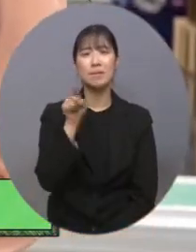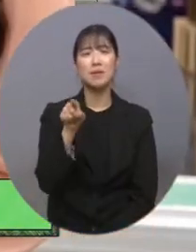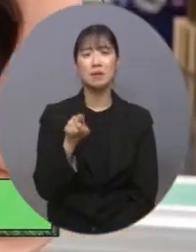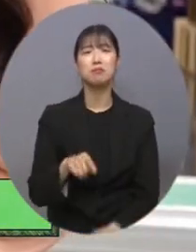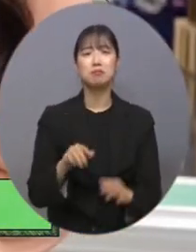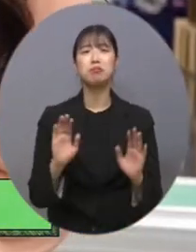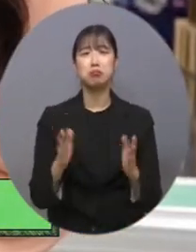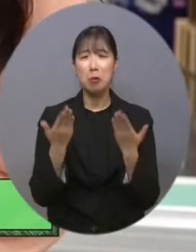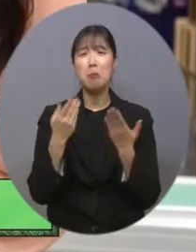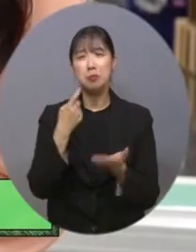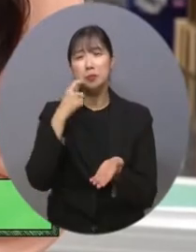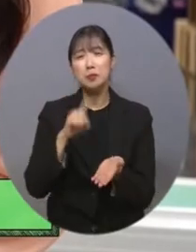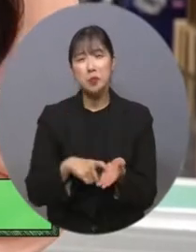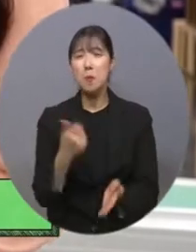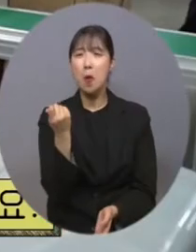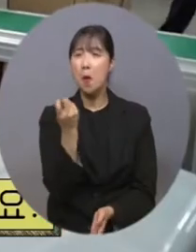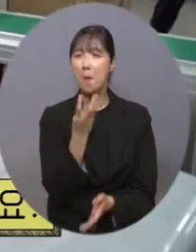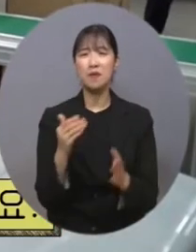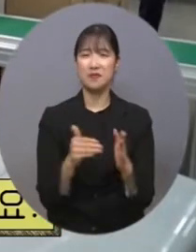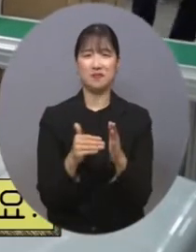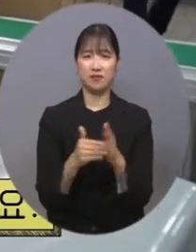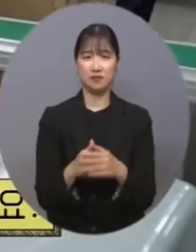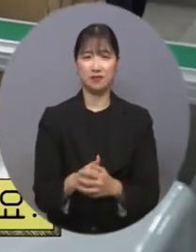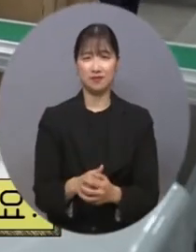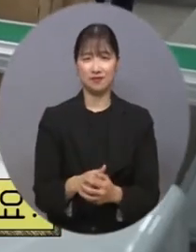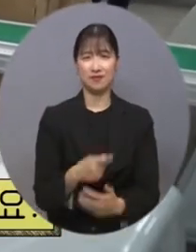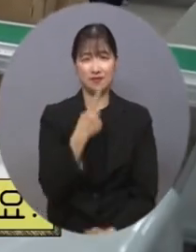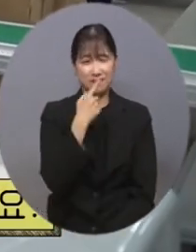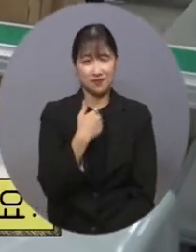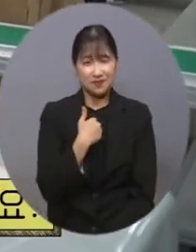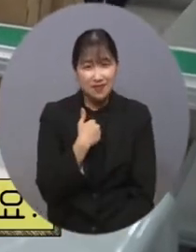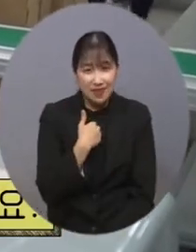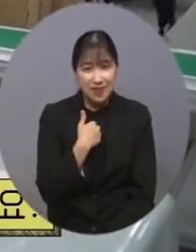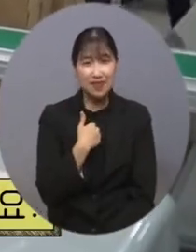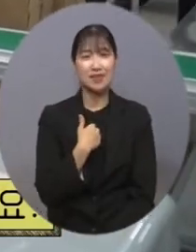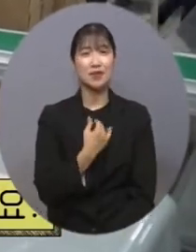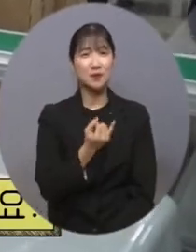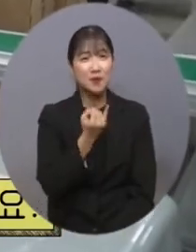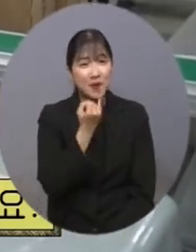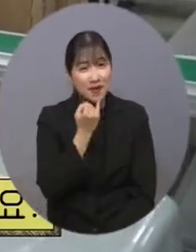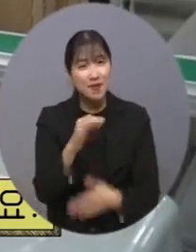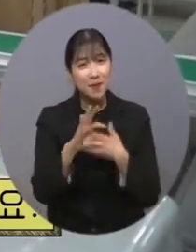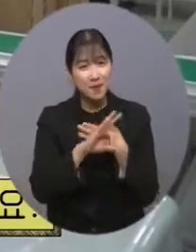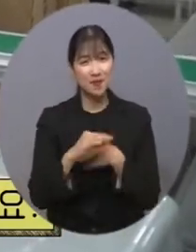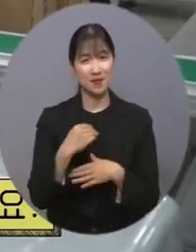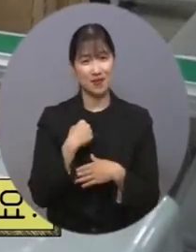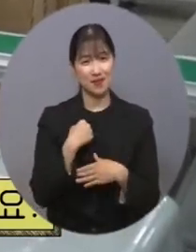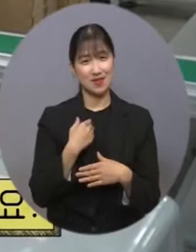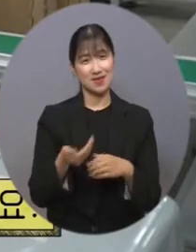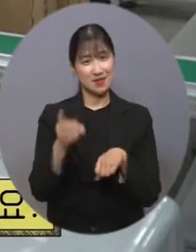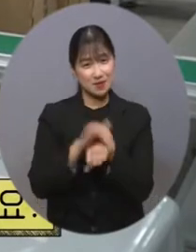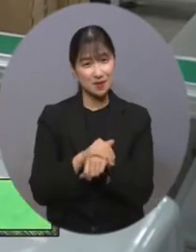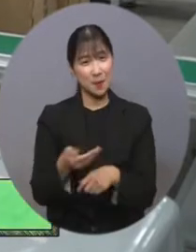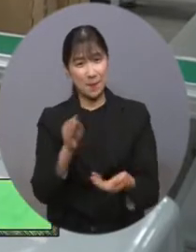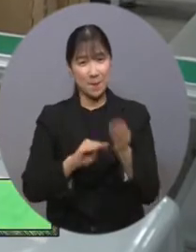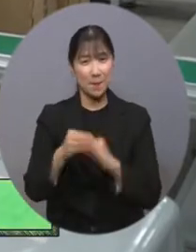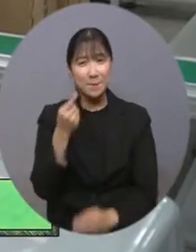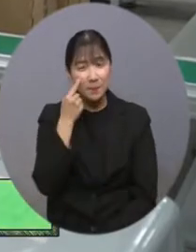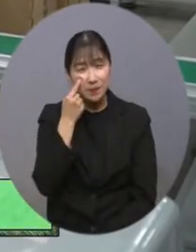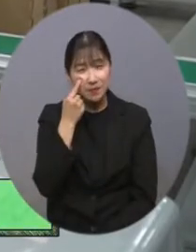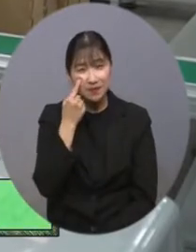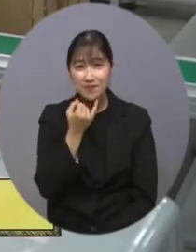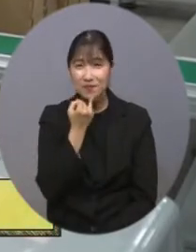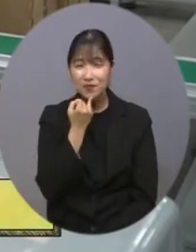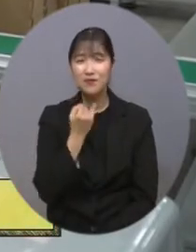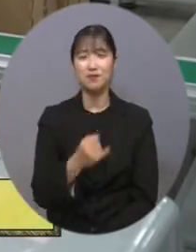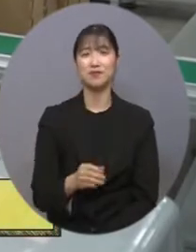가볍게 명령이 사실. 어, 그러면 제가 혹시 괜찮으시다면 예, 예. 한번 직접 해봐도 될까요? 아, 예.